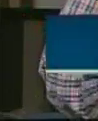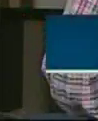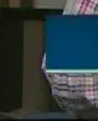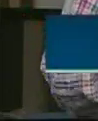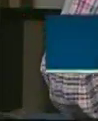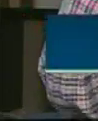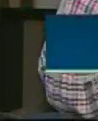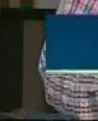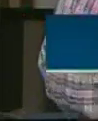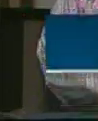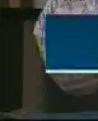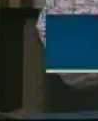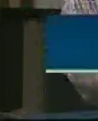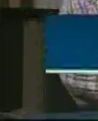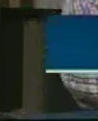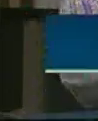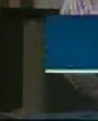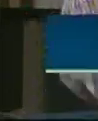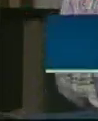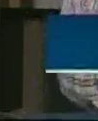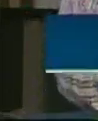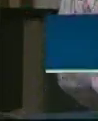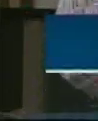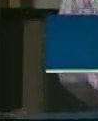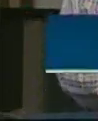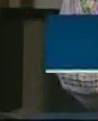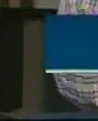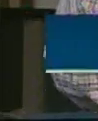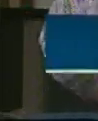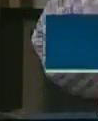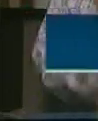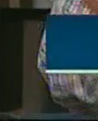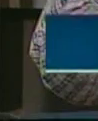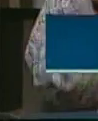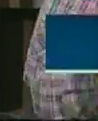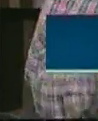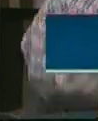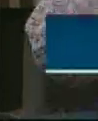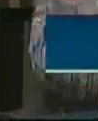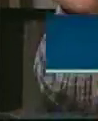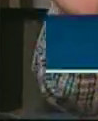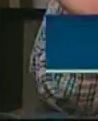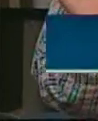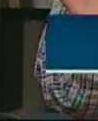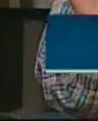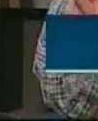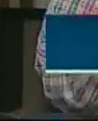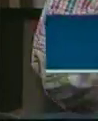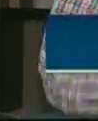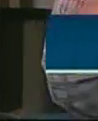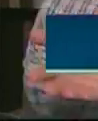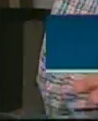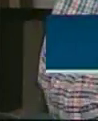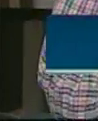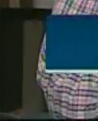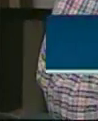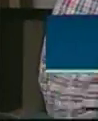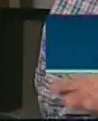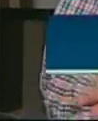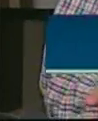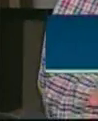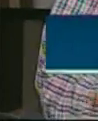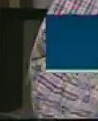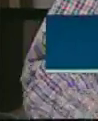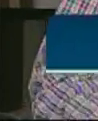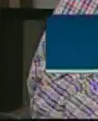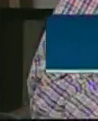השורות לקונגרס, ואומרת ברור שאם אתה צריך לחוקק, סמכותך גם לחקור את הנושאים גם של החברה האזרחית, כדי להחליט האם לחוקק בעניינם,